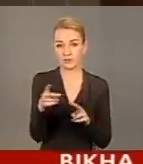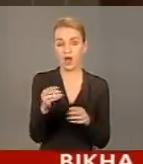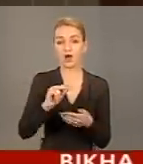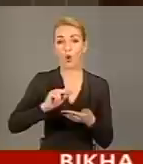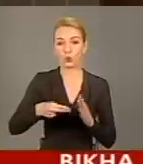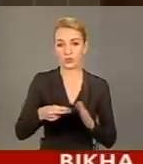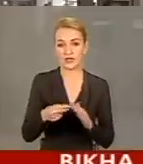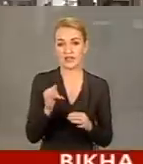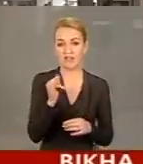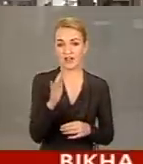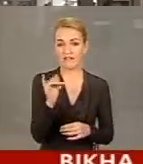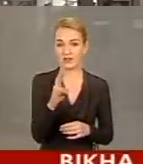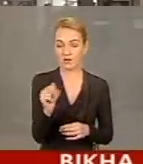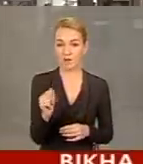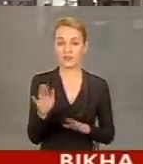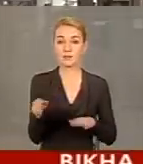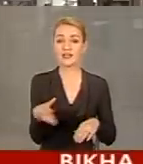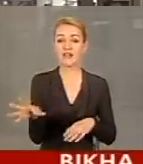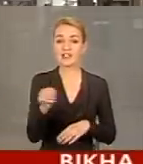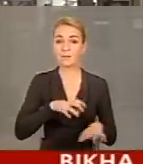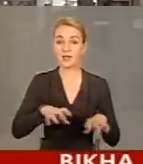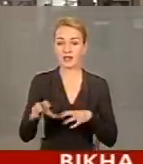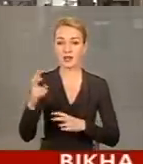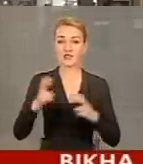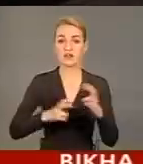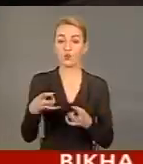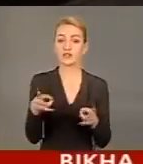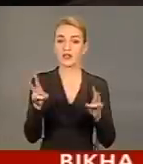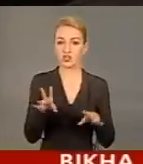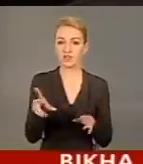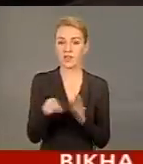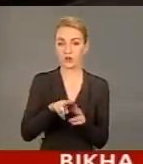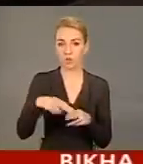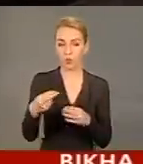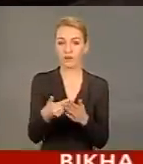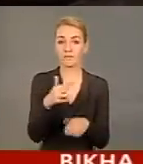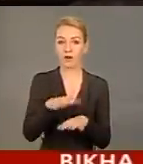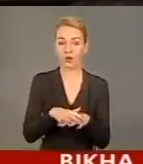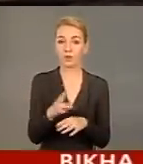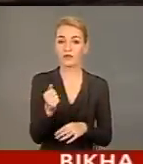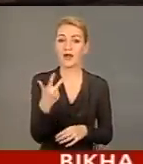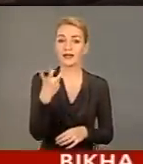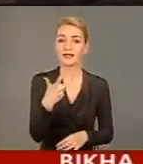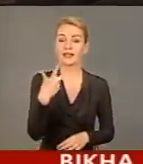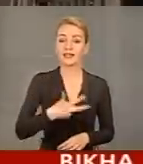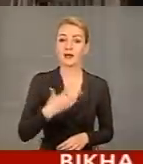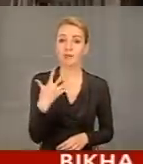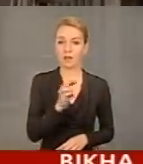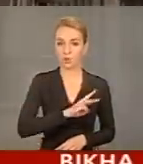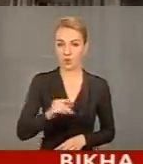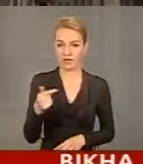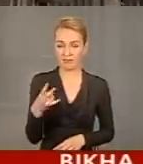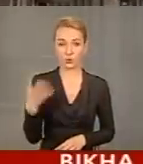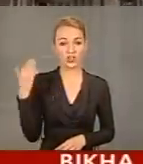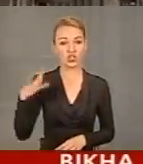осіб Івана Вінника. Після всіх цих махінацій завод залишився з боргом перед банком на 335 мільйонів гривень.